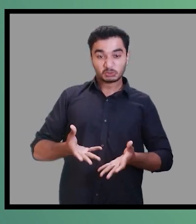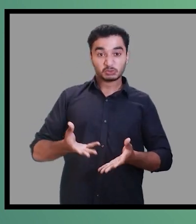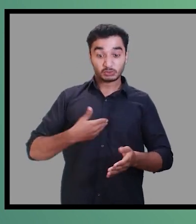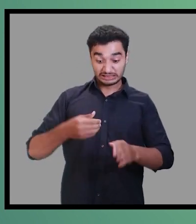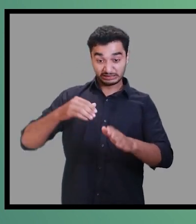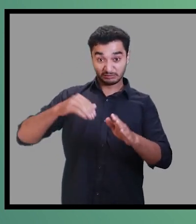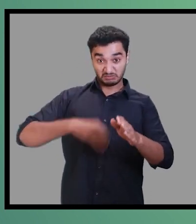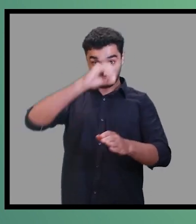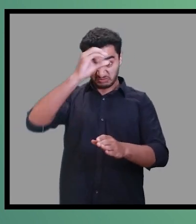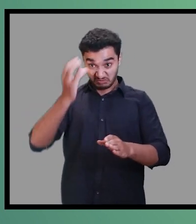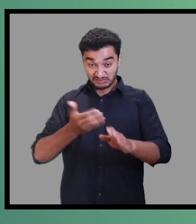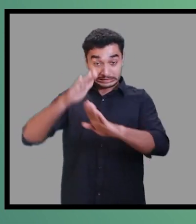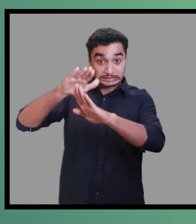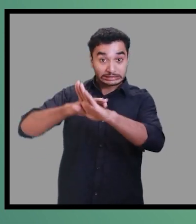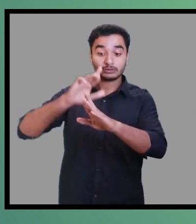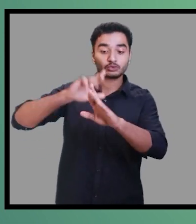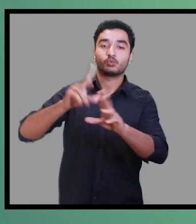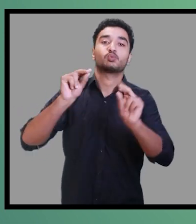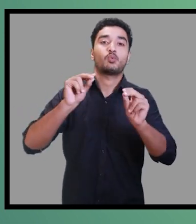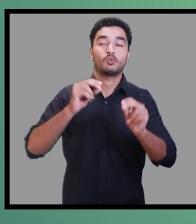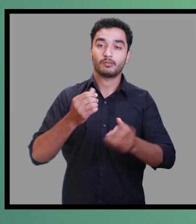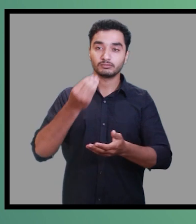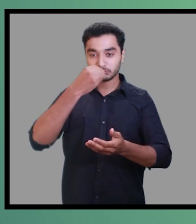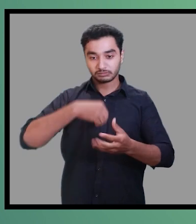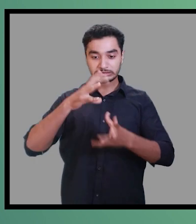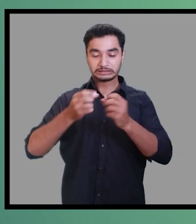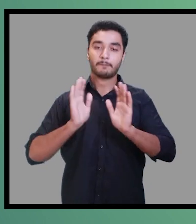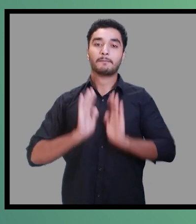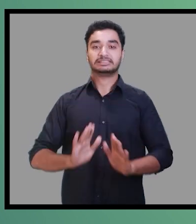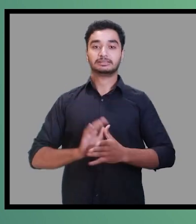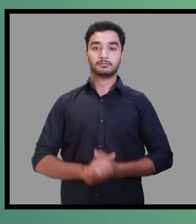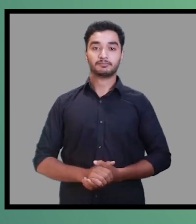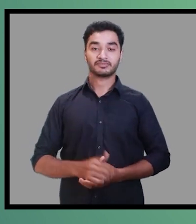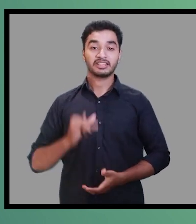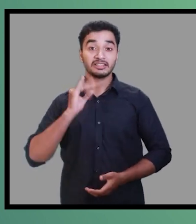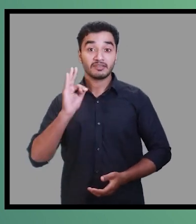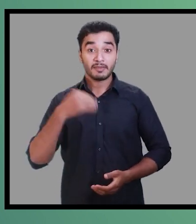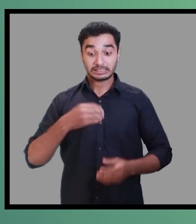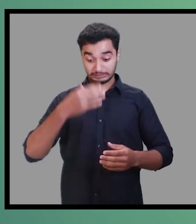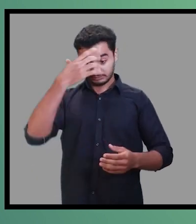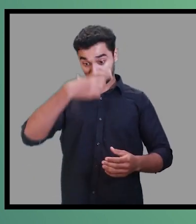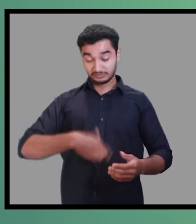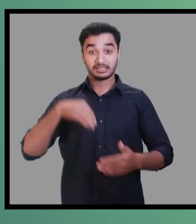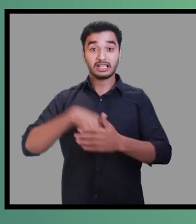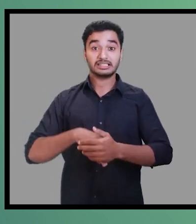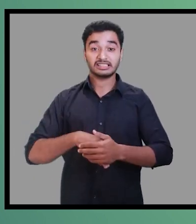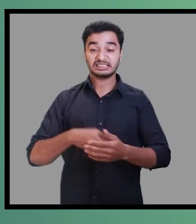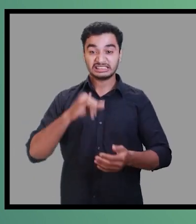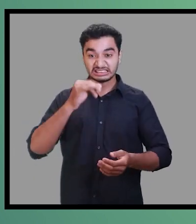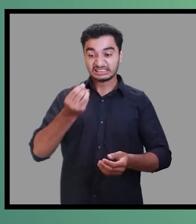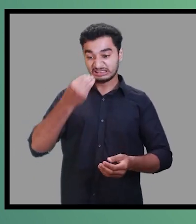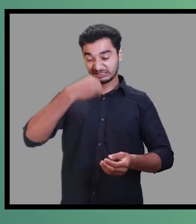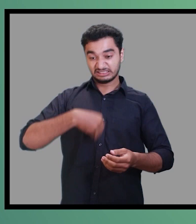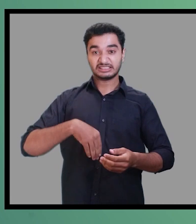کو نقصان نہ پہنچا سکیں اور صرف خوراک کو ہضم کریں۔ تو اگر ہمارے جسم میں کچھ ایسے عوامل کار فرما ہو